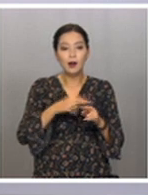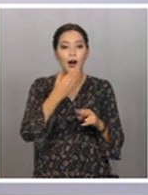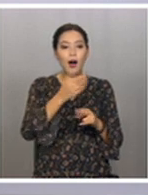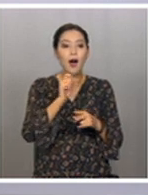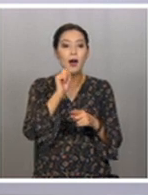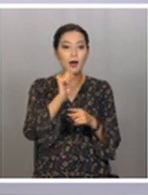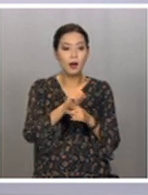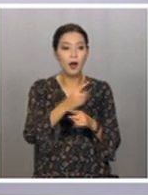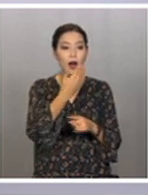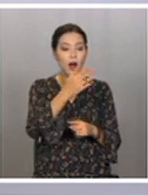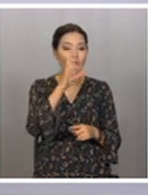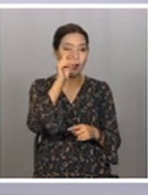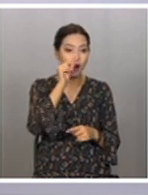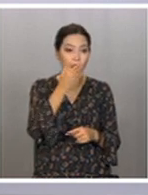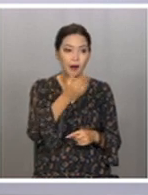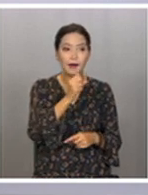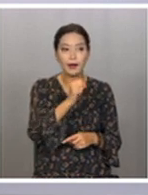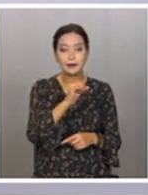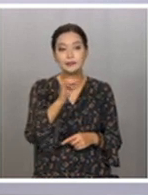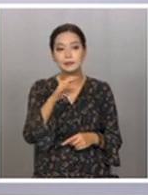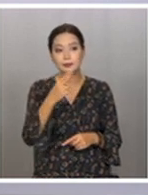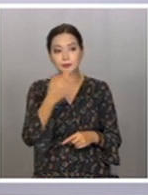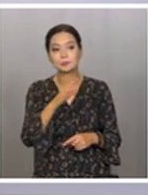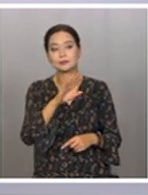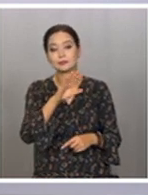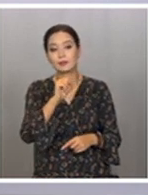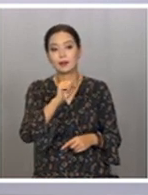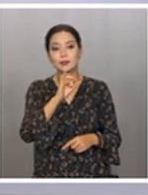векторлардан А векторы мен Б векторының ұзындығын есептеңіздер.